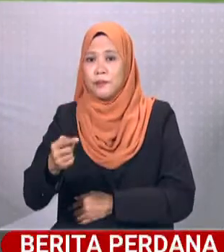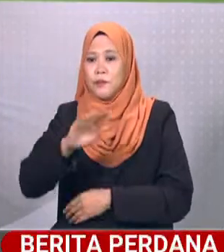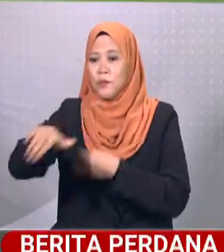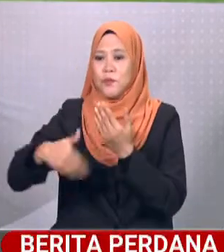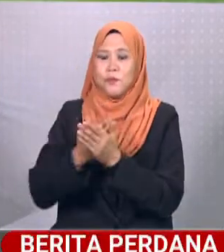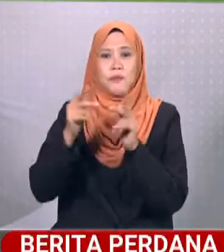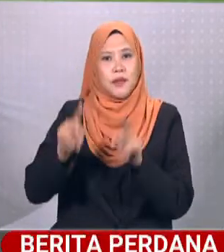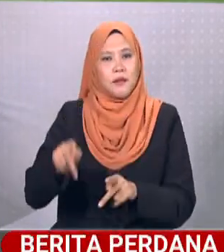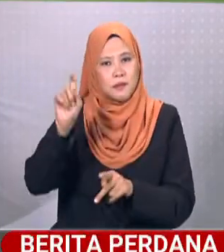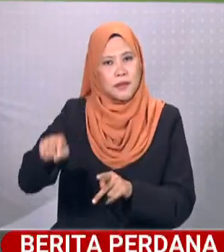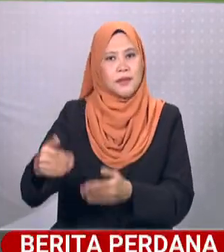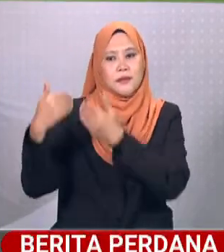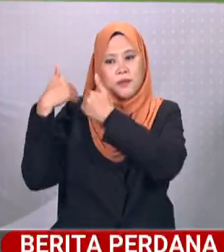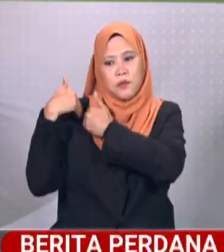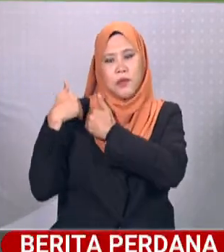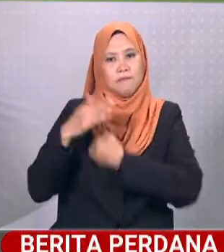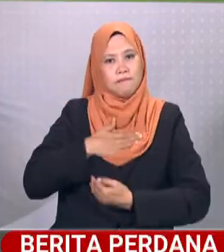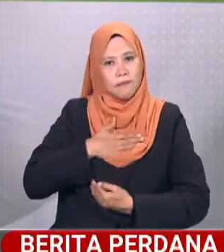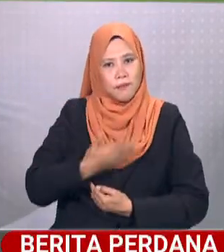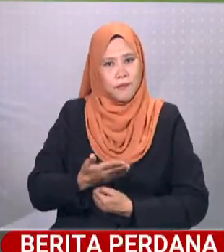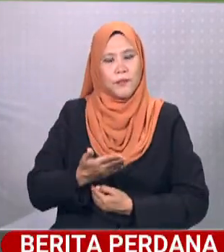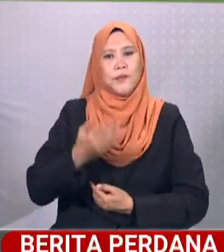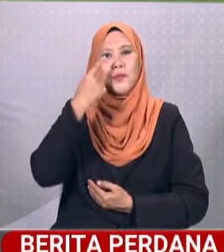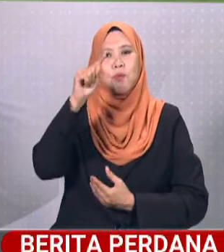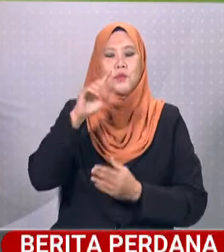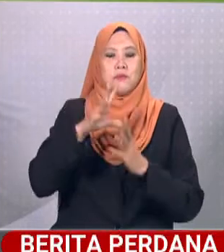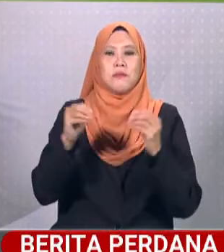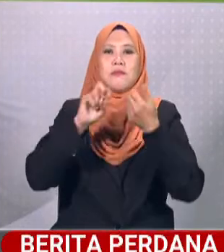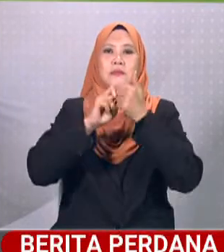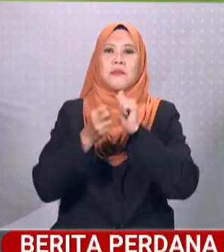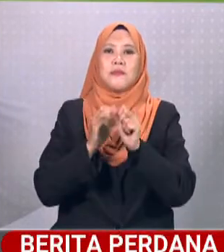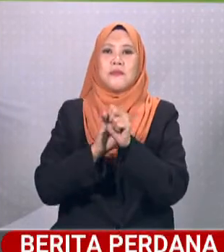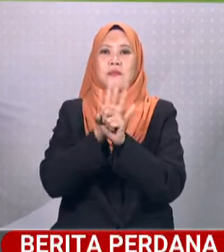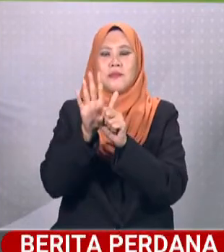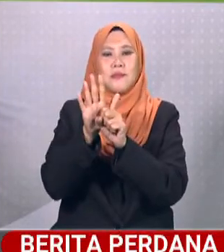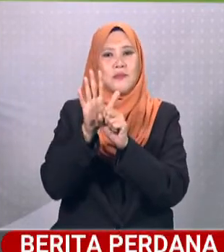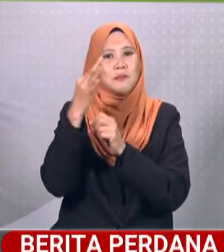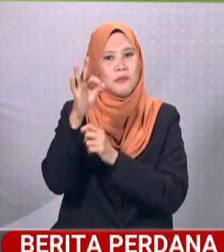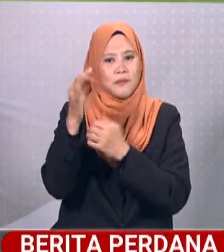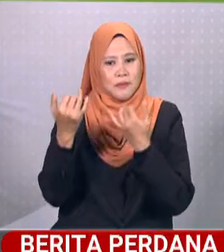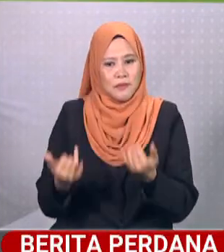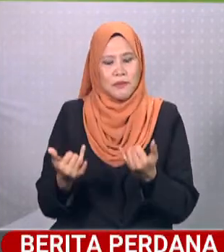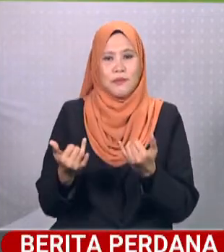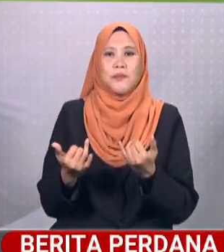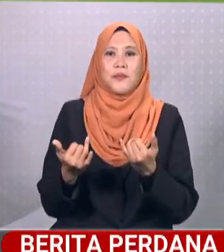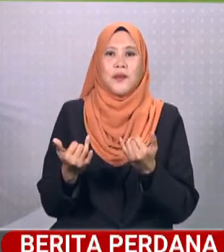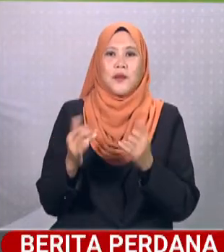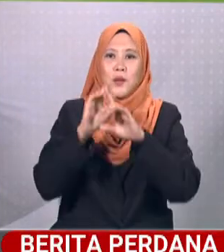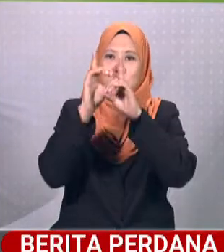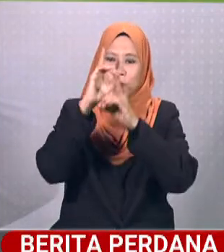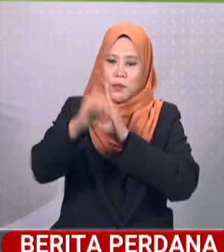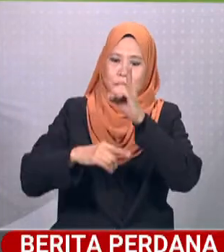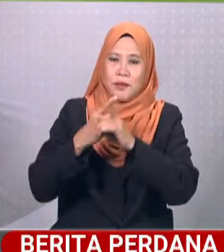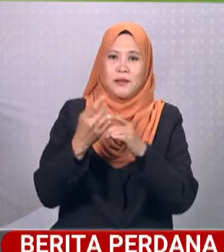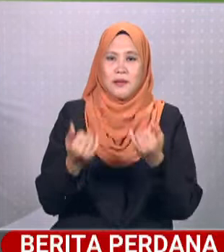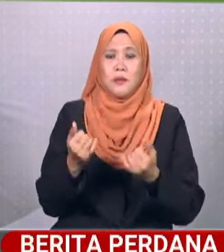semua pihak perlu mengambil tanggungjawab dan pengorbanan memerangi pandemik COVID-19 yang sedang melanda dunia ketika ini. Dan ia sesuatu yang